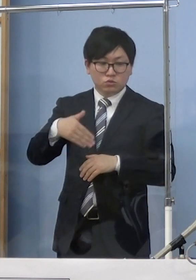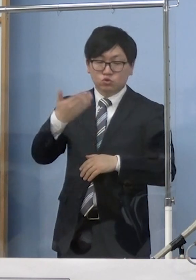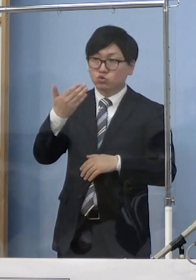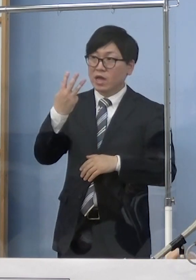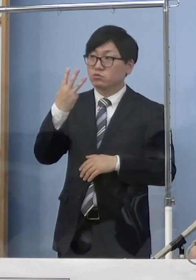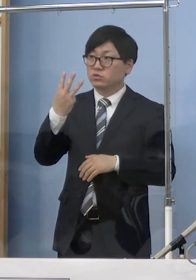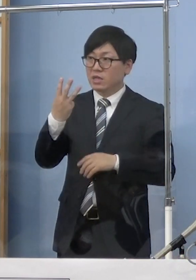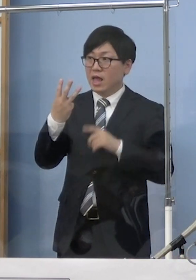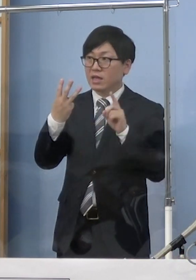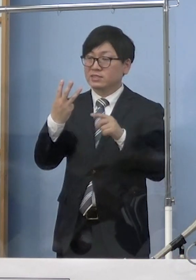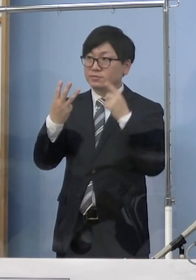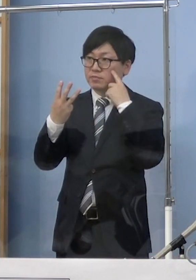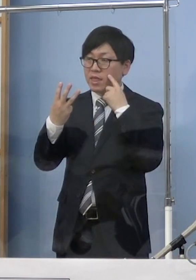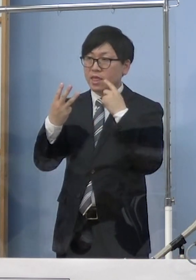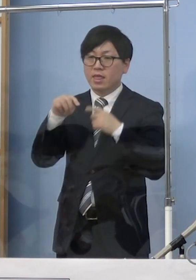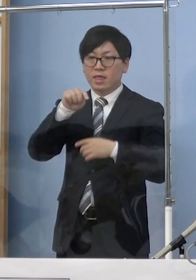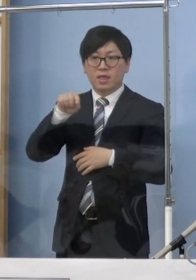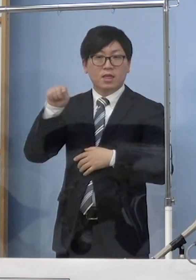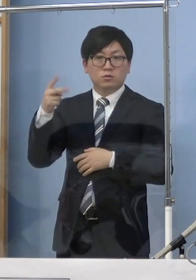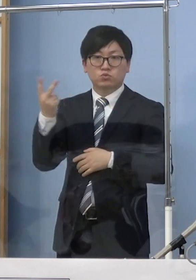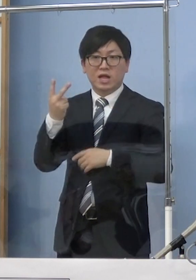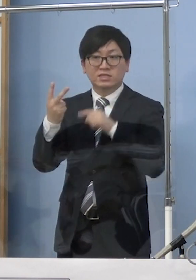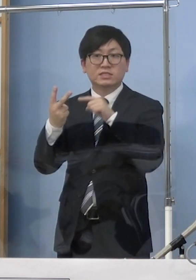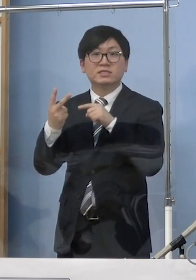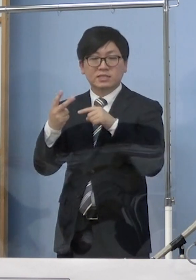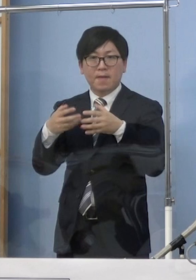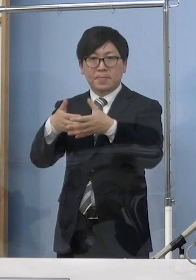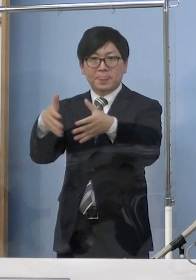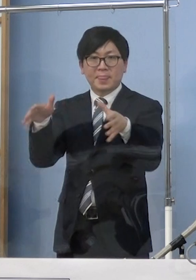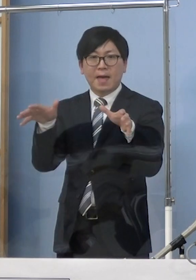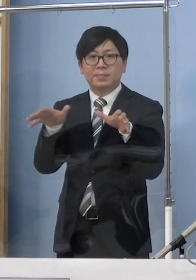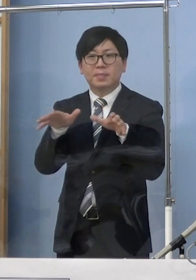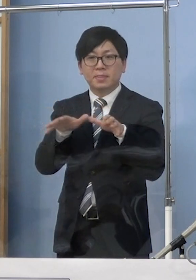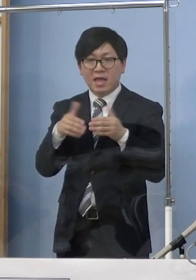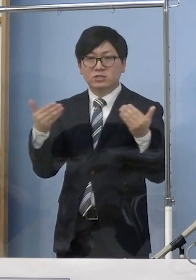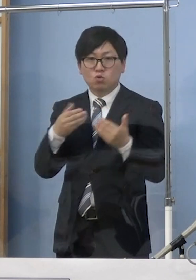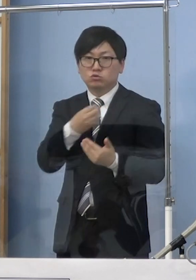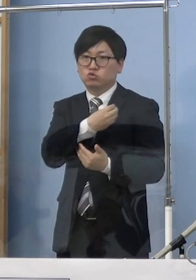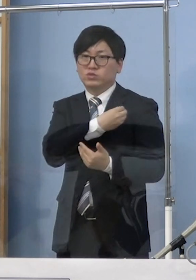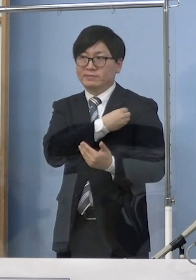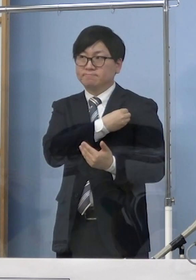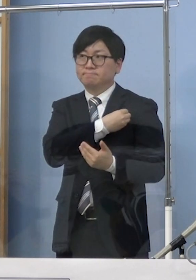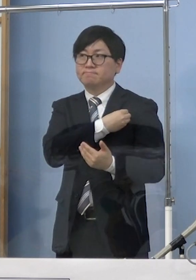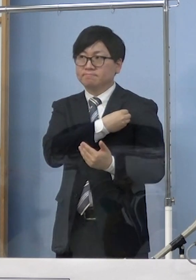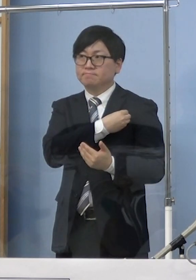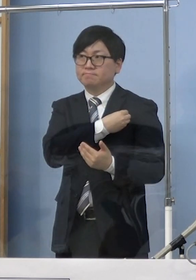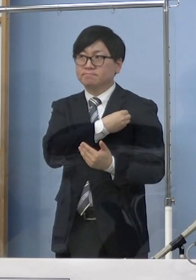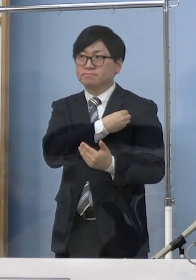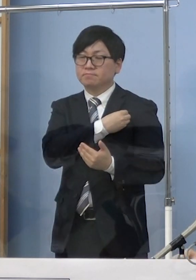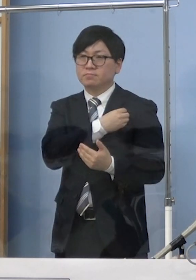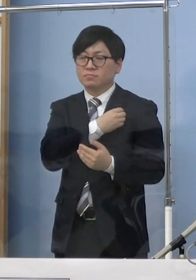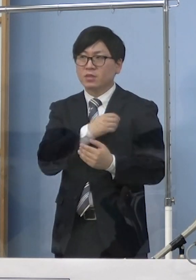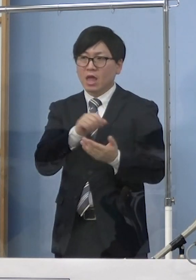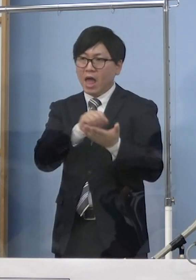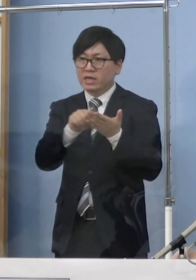方が団体職員になっているんですけど、これはそして多数の人と接するような